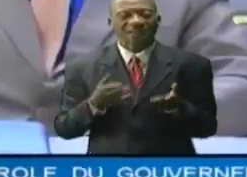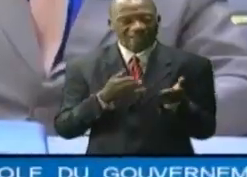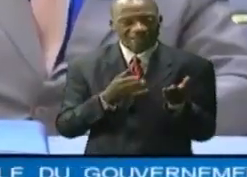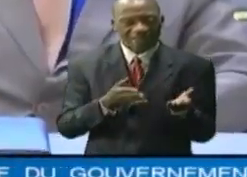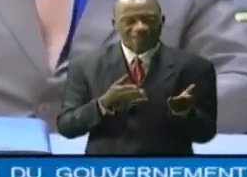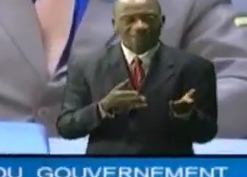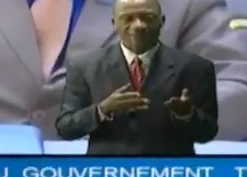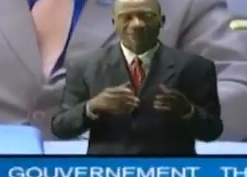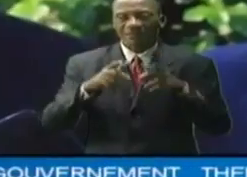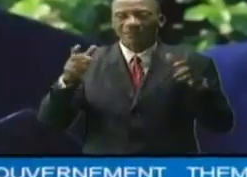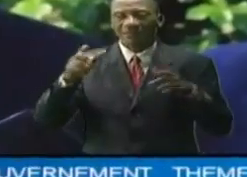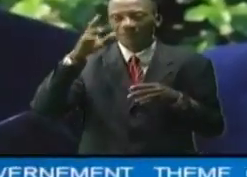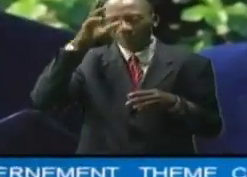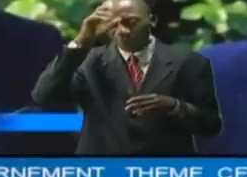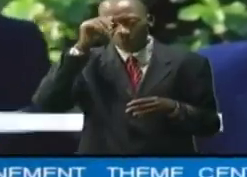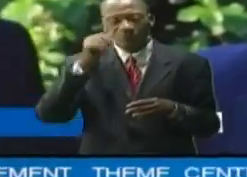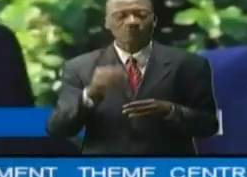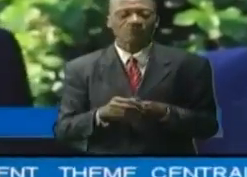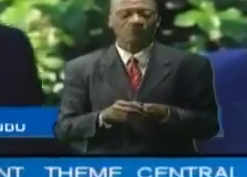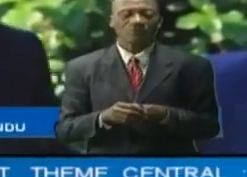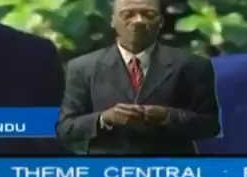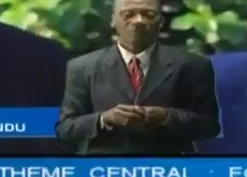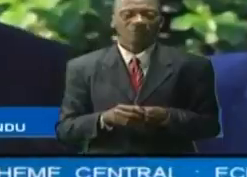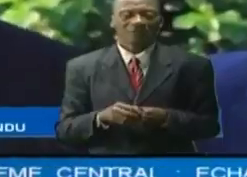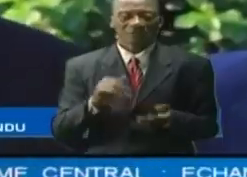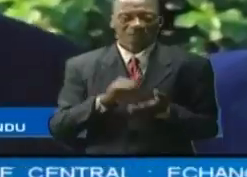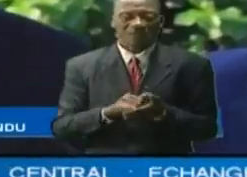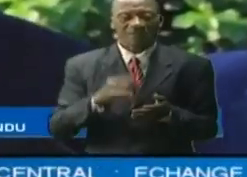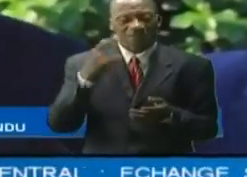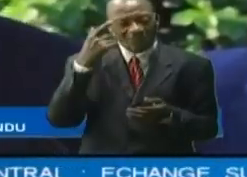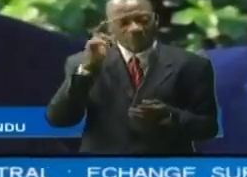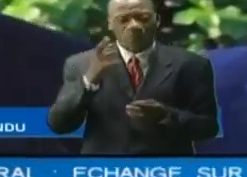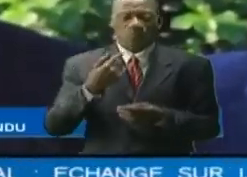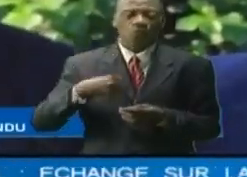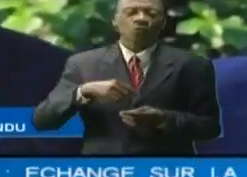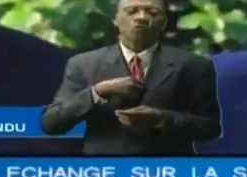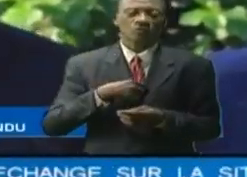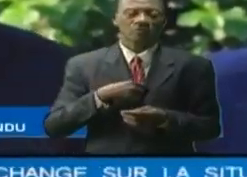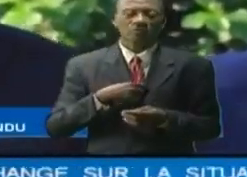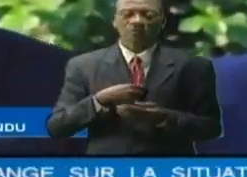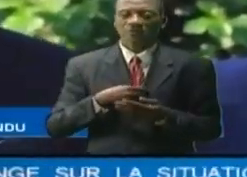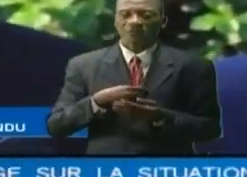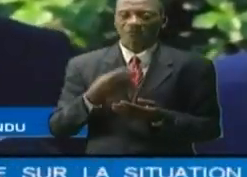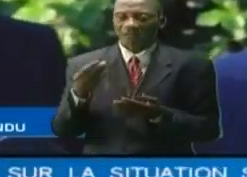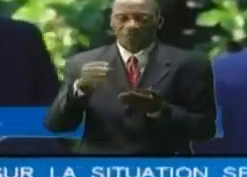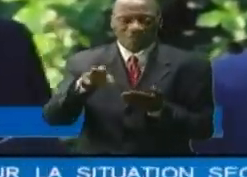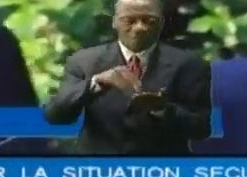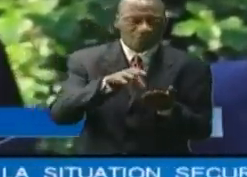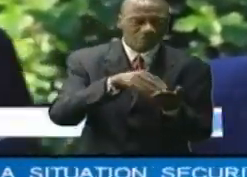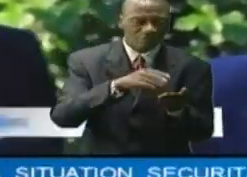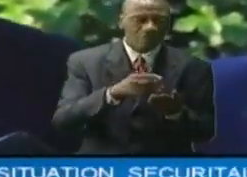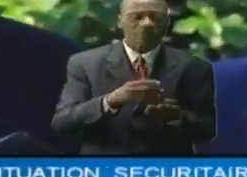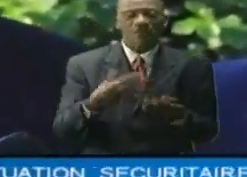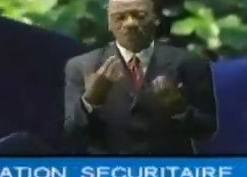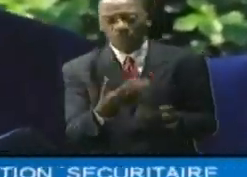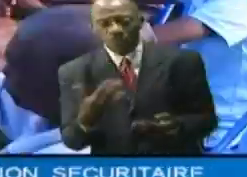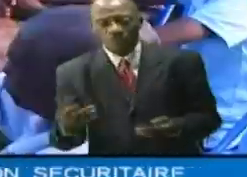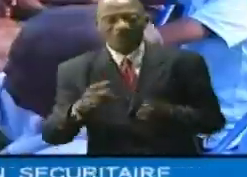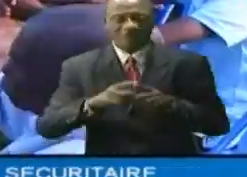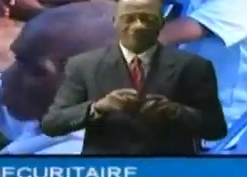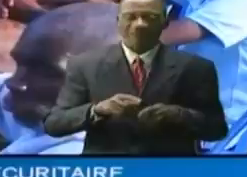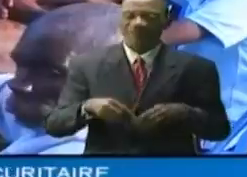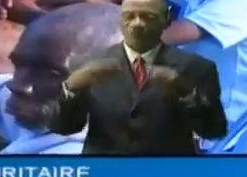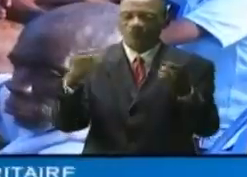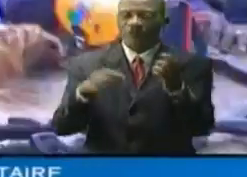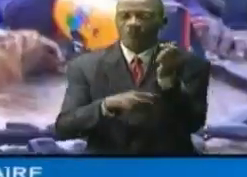cause nationale, cause commune, pour collecter des fonds et des dons en faveur de ces